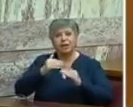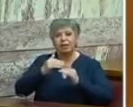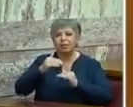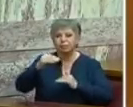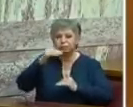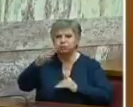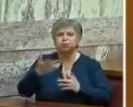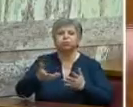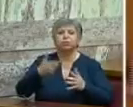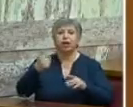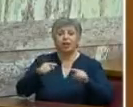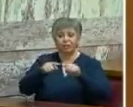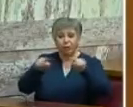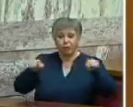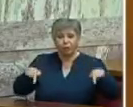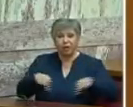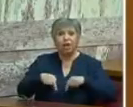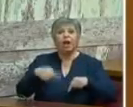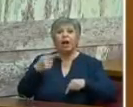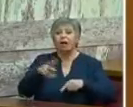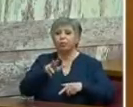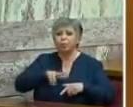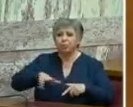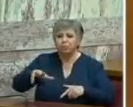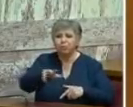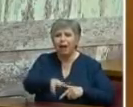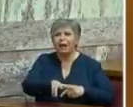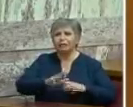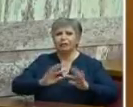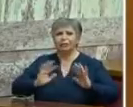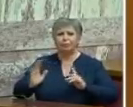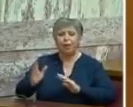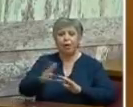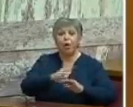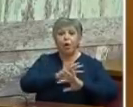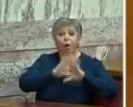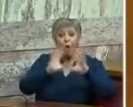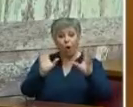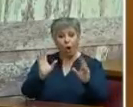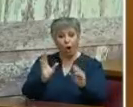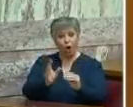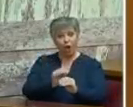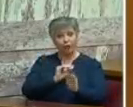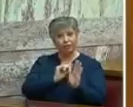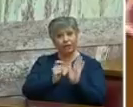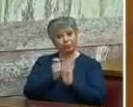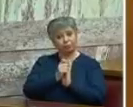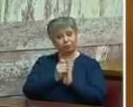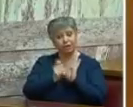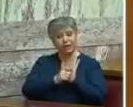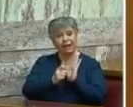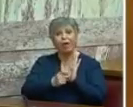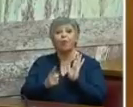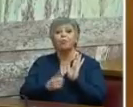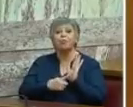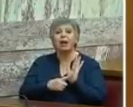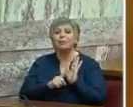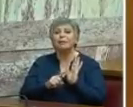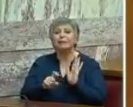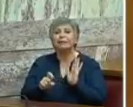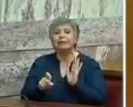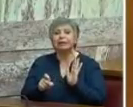ψευδοροφές, τόσα τα πάρκινγκ, τόσα τα γύρω-γύρω. Μόνο το όνομα που δεν είπε. Υπογραφή του έχει η έγκριση του δανείου. Δεν